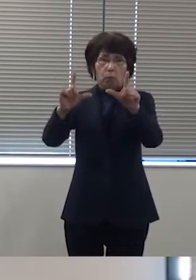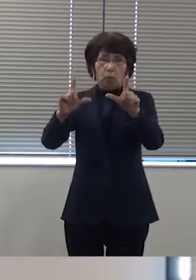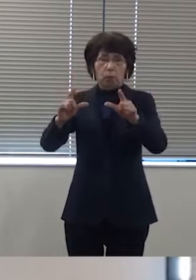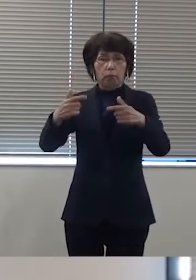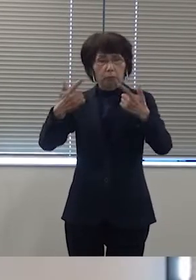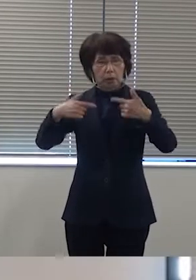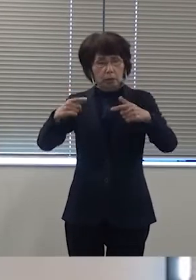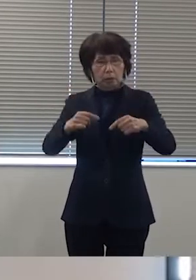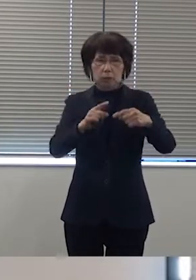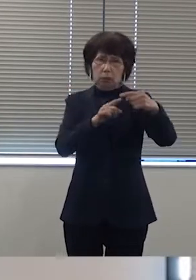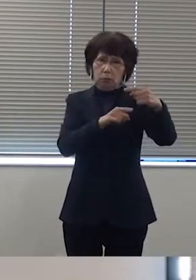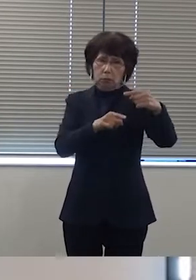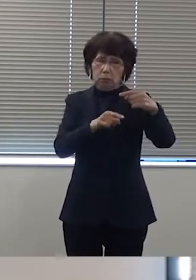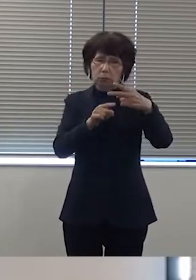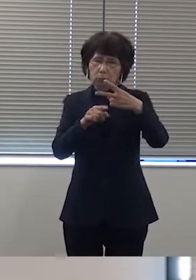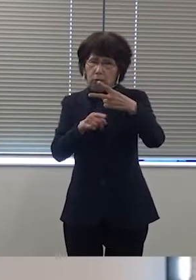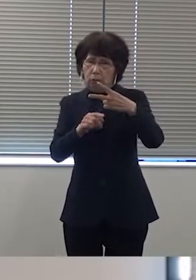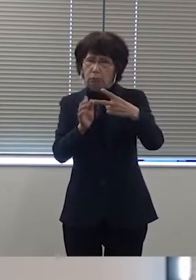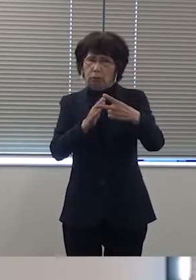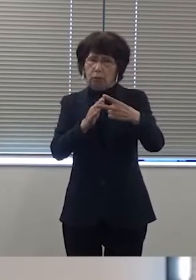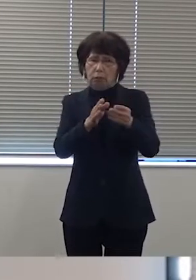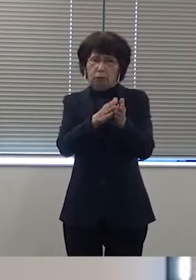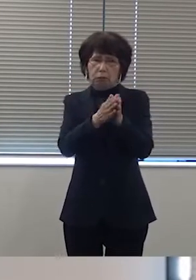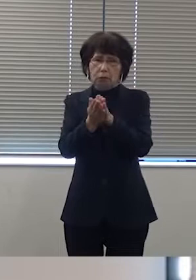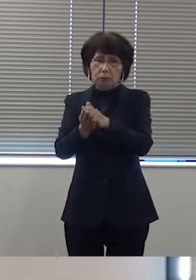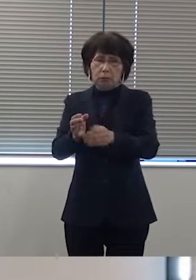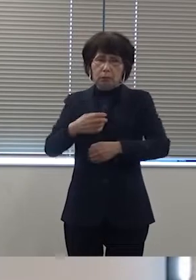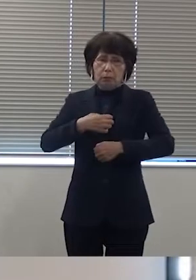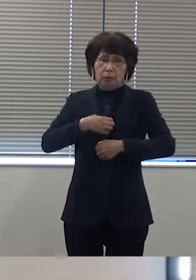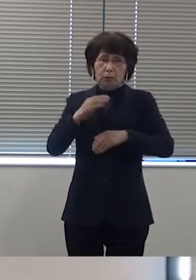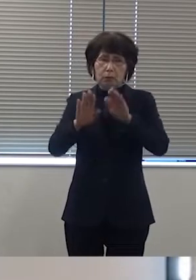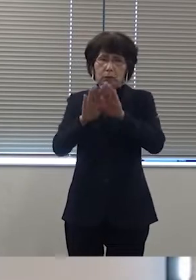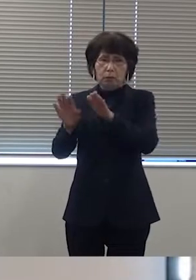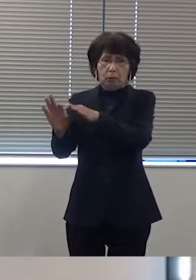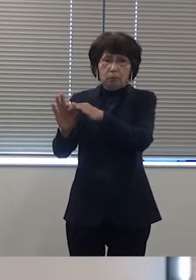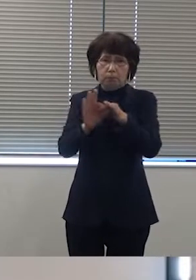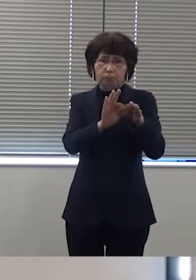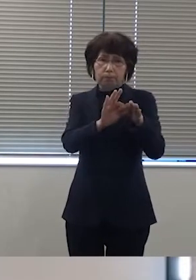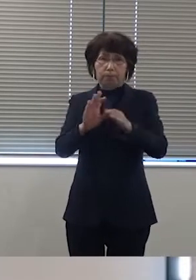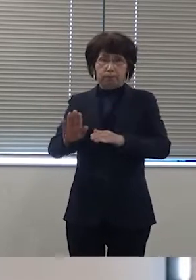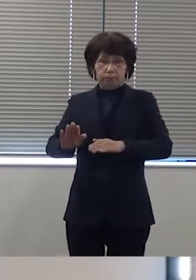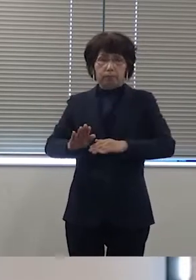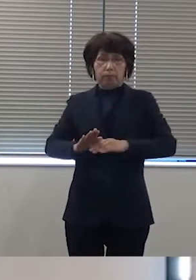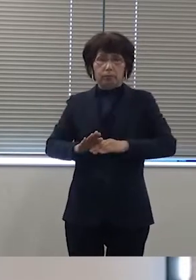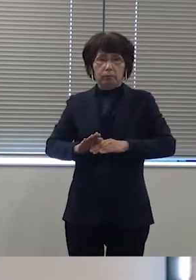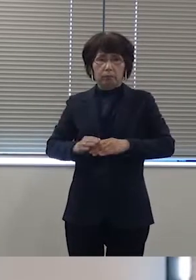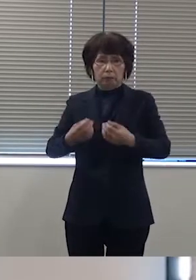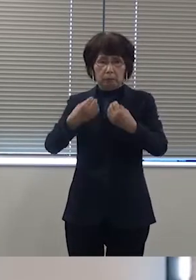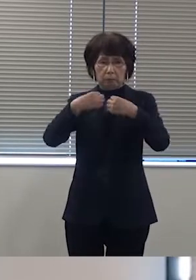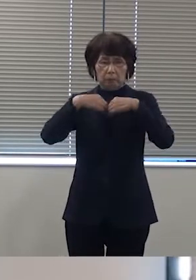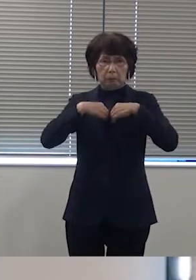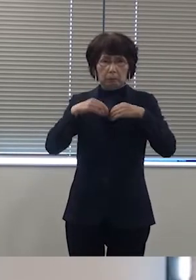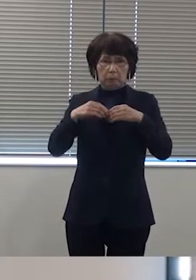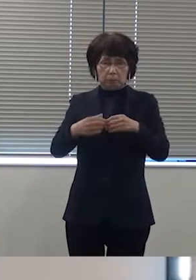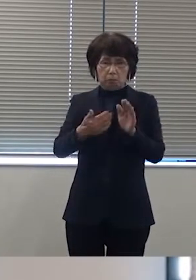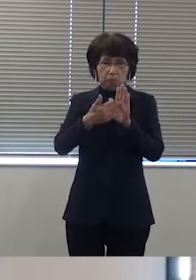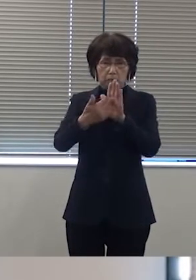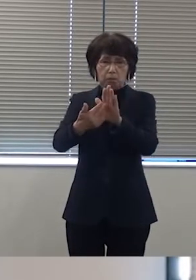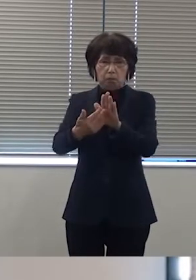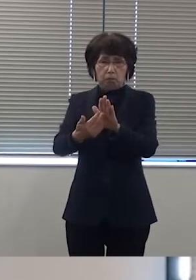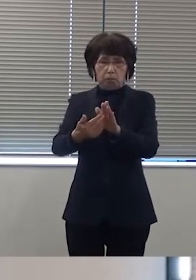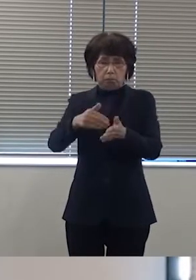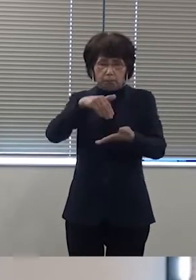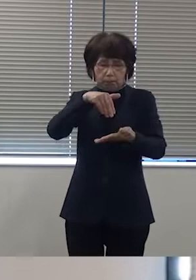し2名お亡くなりになるという、非常に危険な状態が続いておりますので、感染予防を徹底させるという